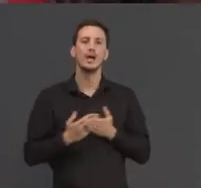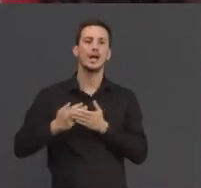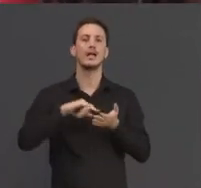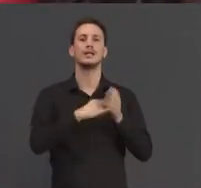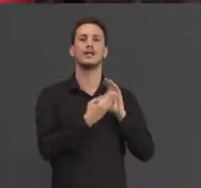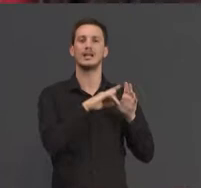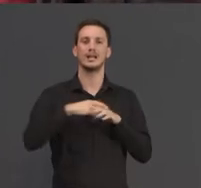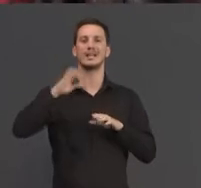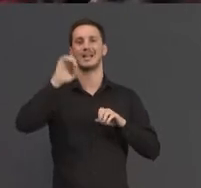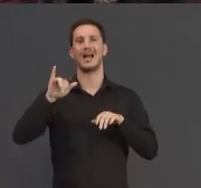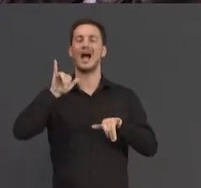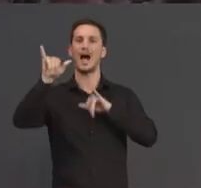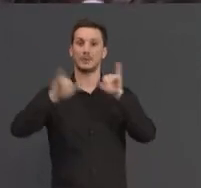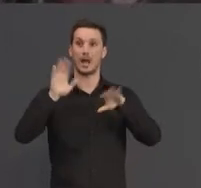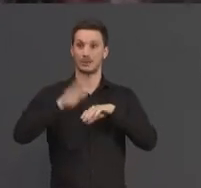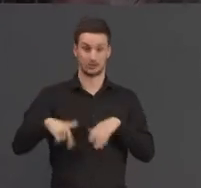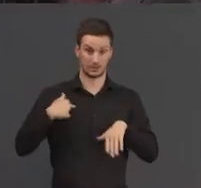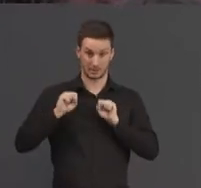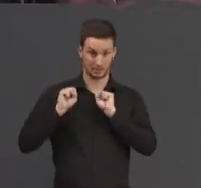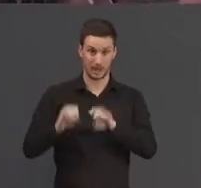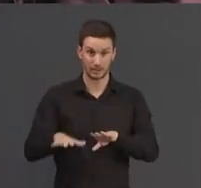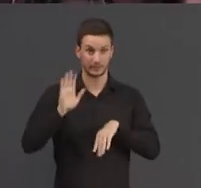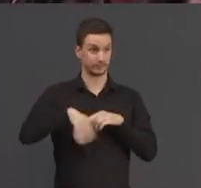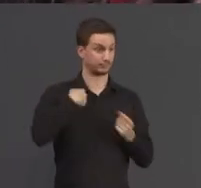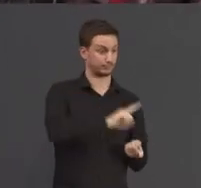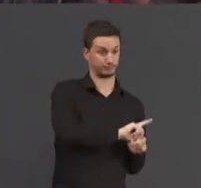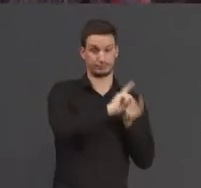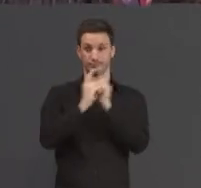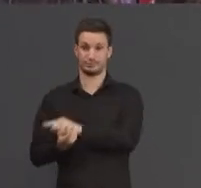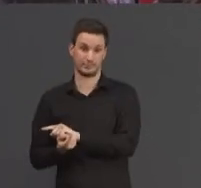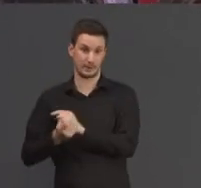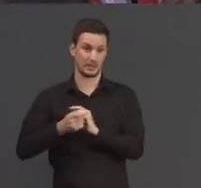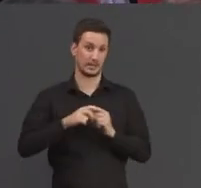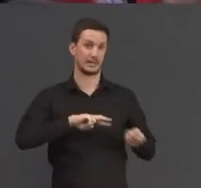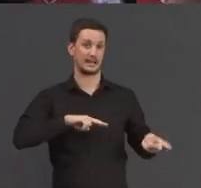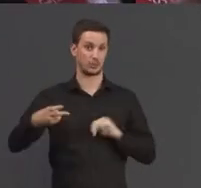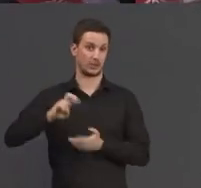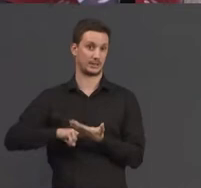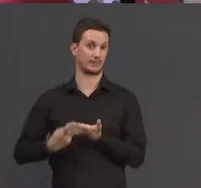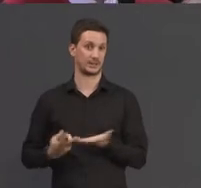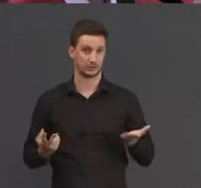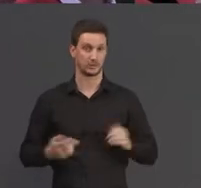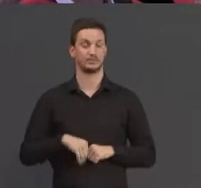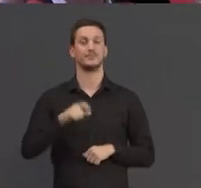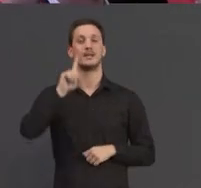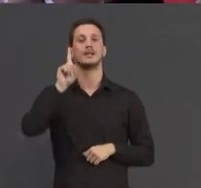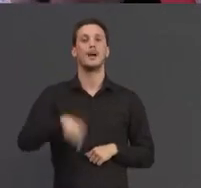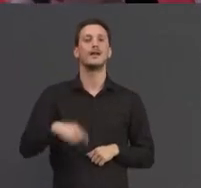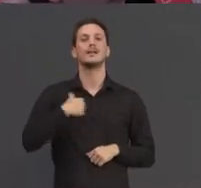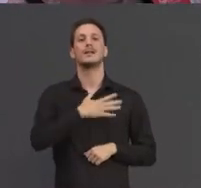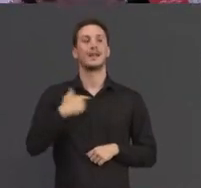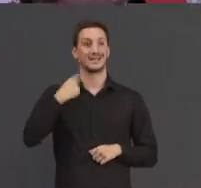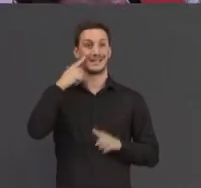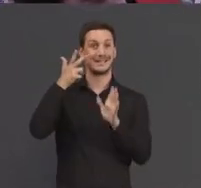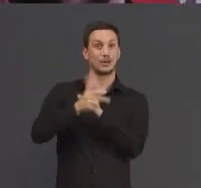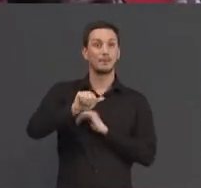passar? Doncs que ho vaig acabar deixant i em vaig canviar a traducció i a interpretació. Amb aquesta primera història us vull fer veure